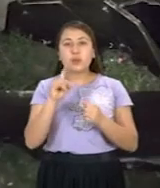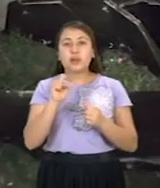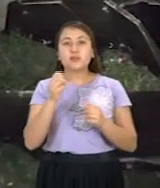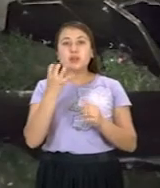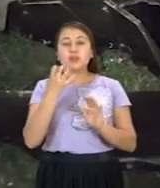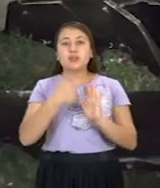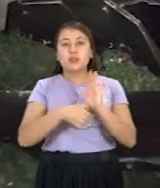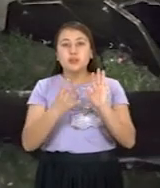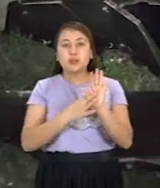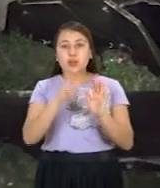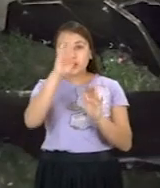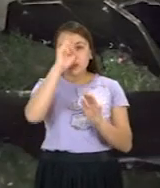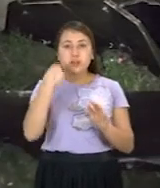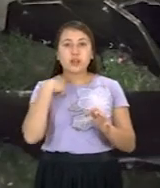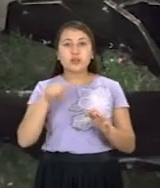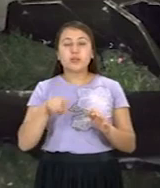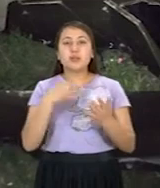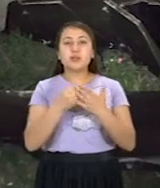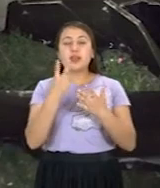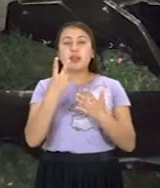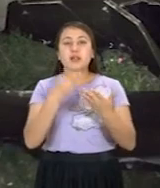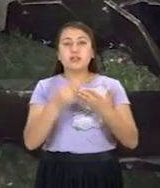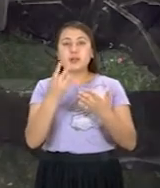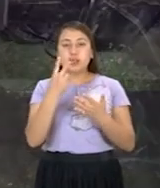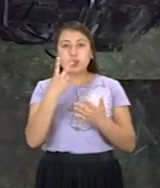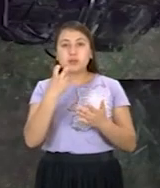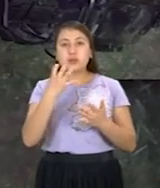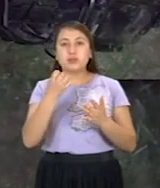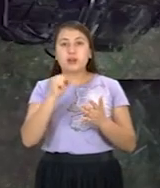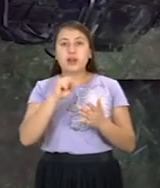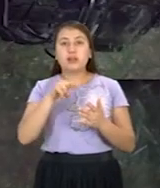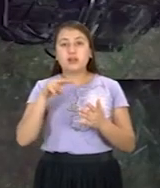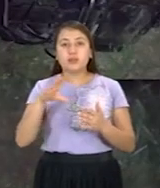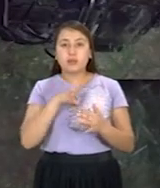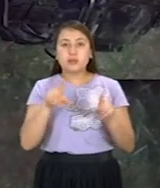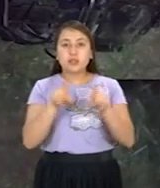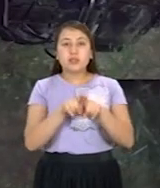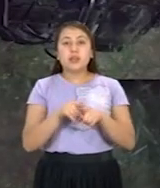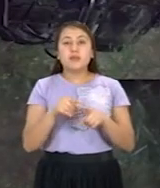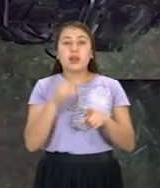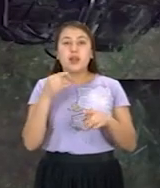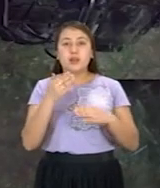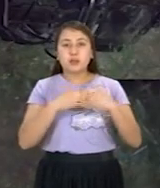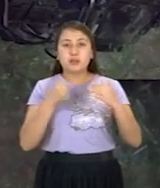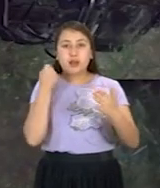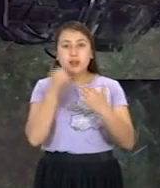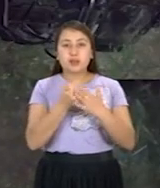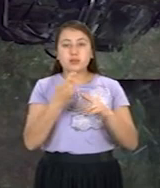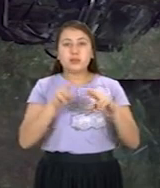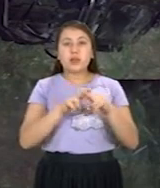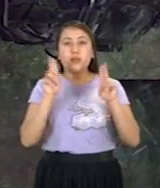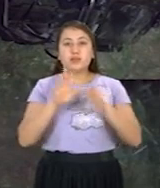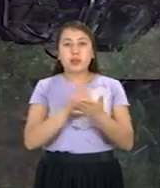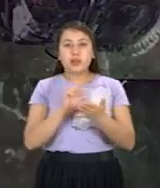UAZ 469 rusumli davlat raqam belgisi 2988 LAA bo'lgan avtomashinasining yon qismidan urishi natijasida